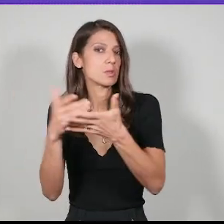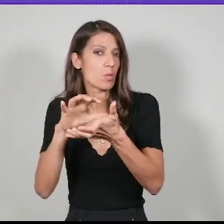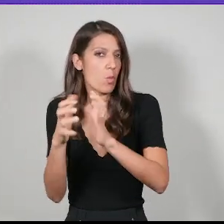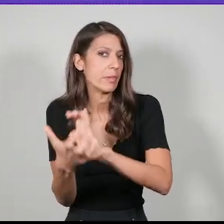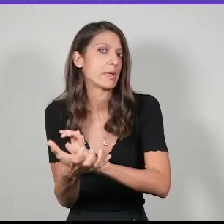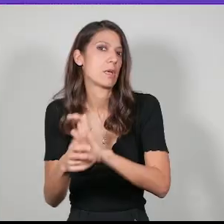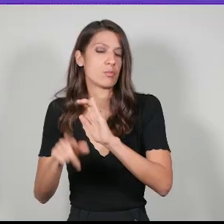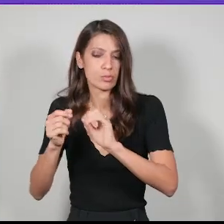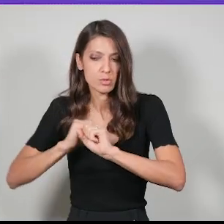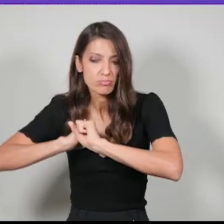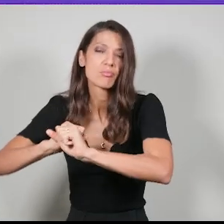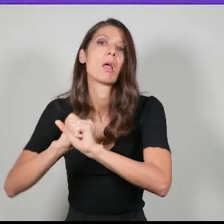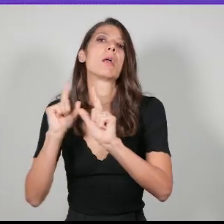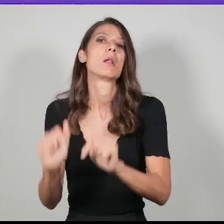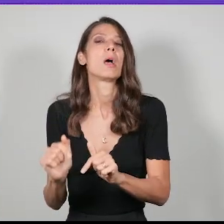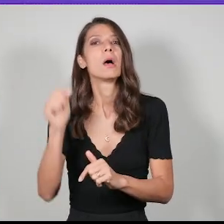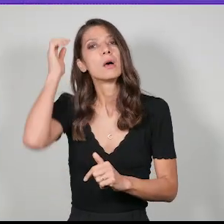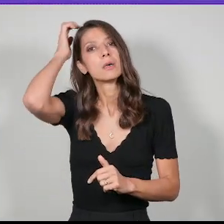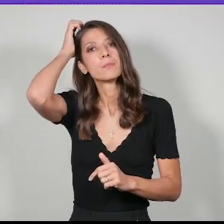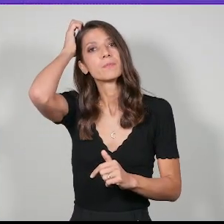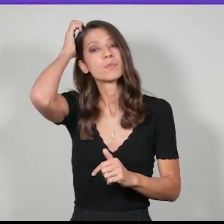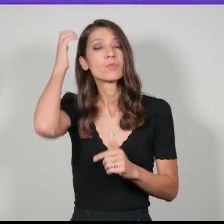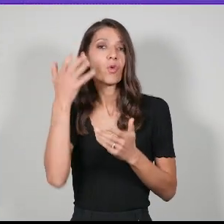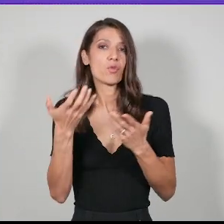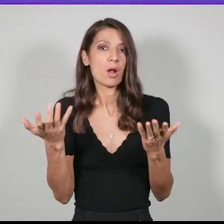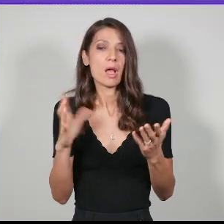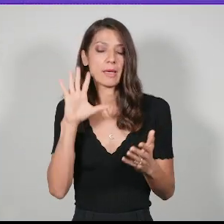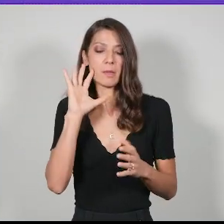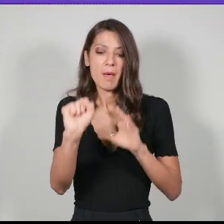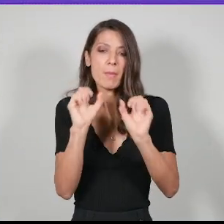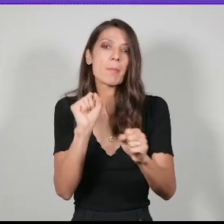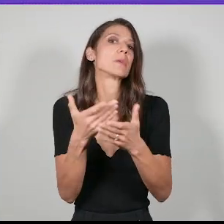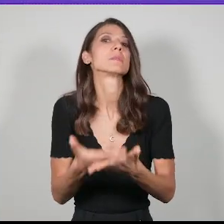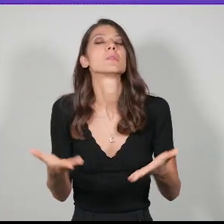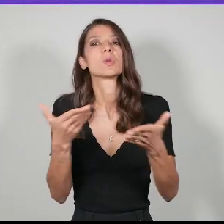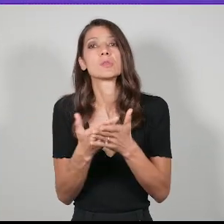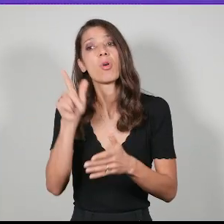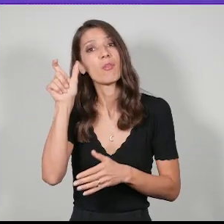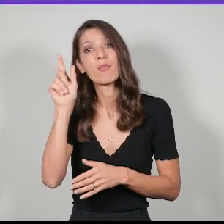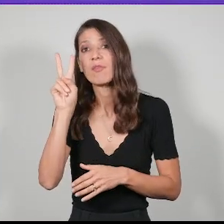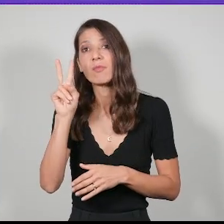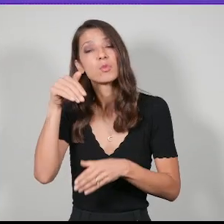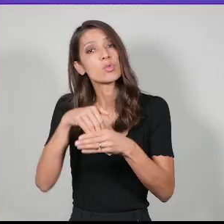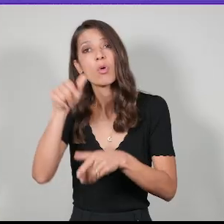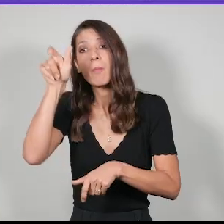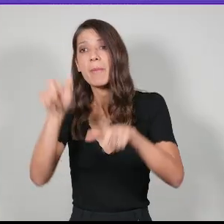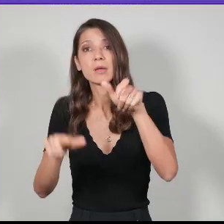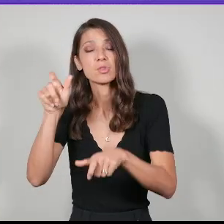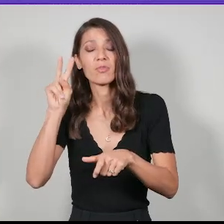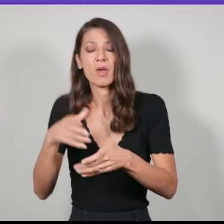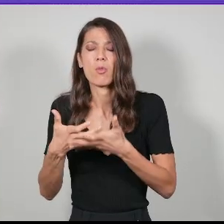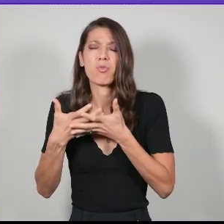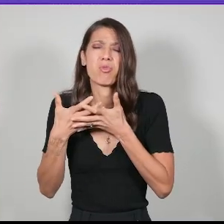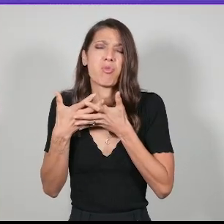que vous en direz quelque chose tout à l'heure. Mais voilà, repérer les situations où les personnes sont véritablement extrêmement chargées